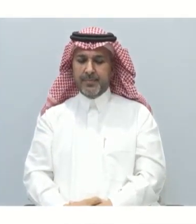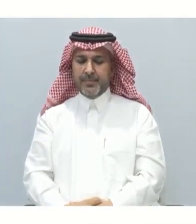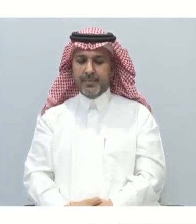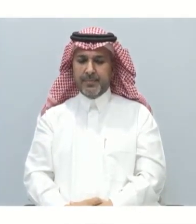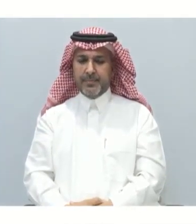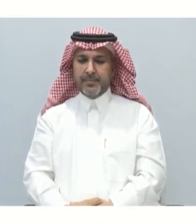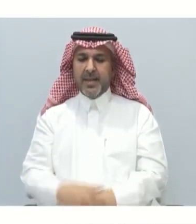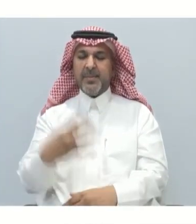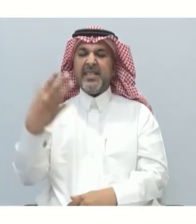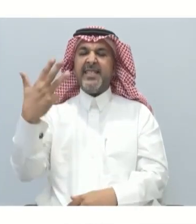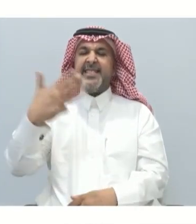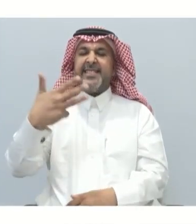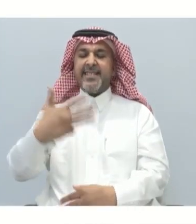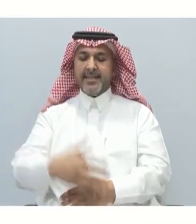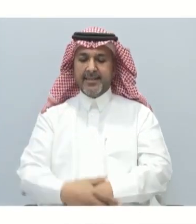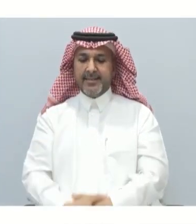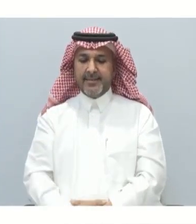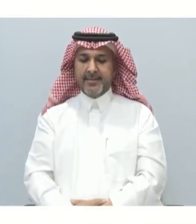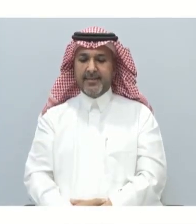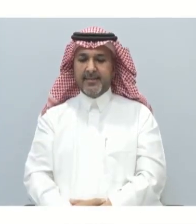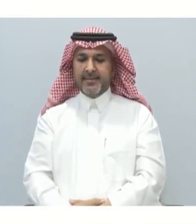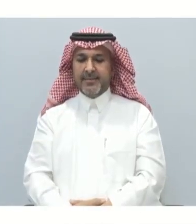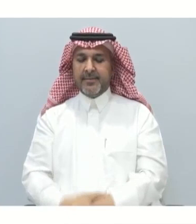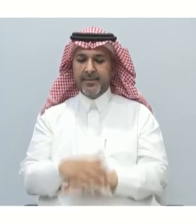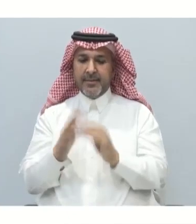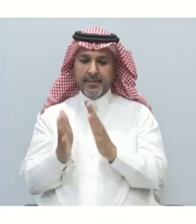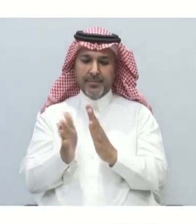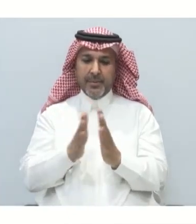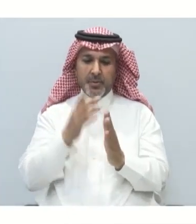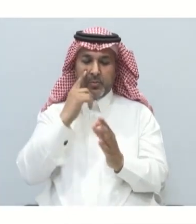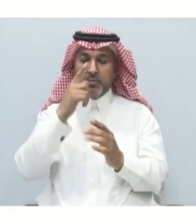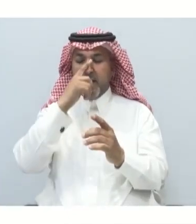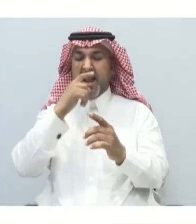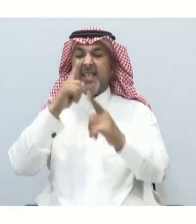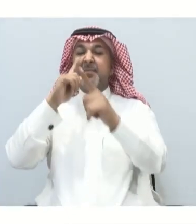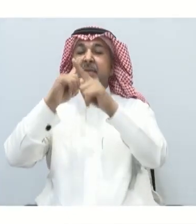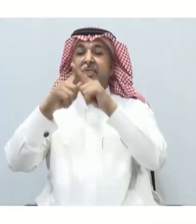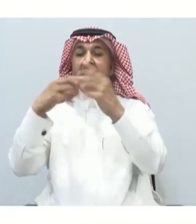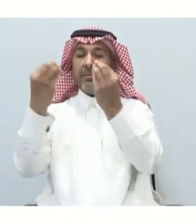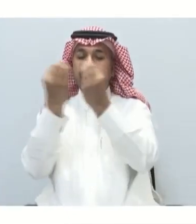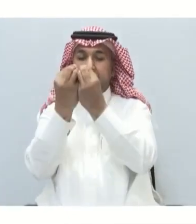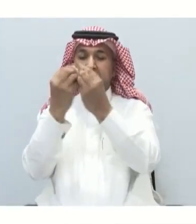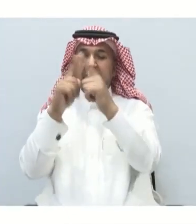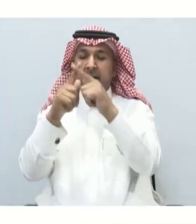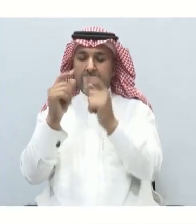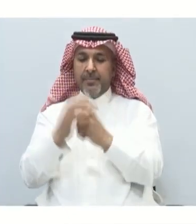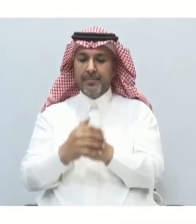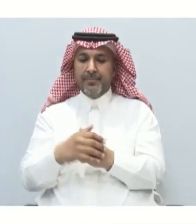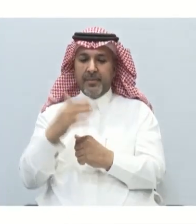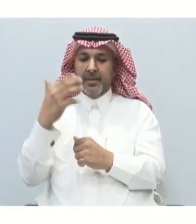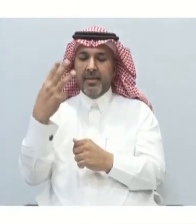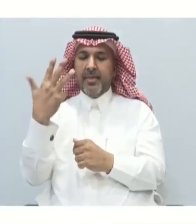مجموع عناصر الوا حتكون كم حتكون 90 بهذا الشكل الان سنضرب عناصر الاكس في عناصر